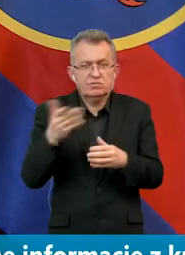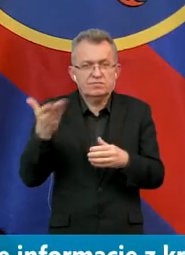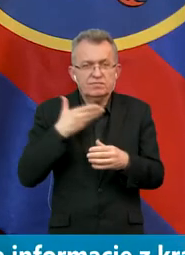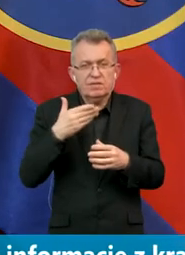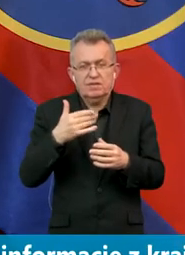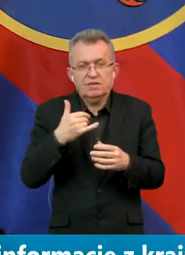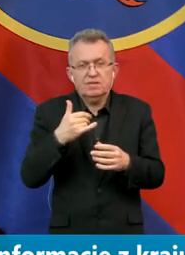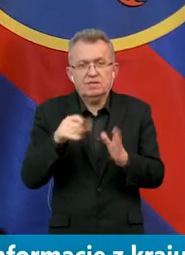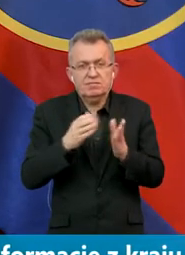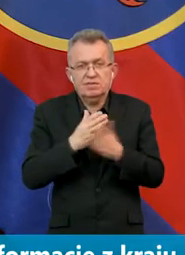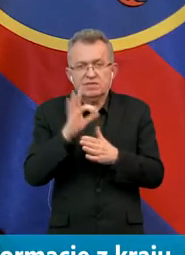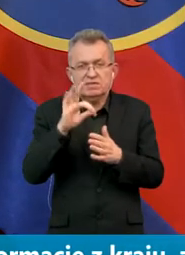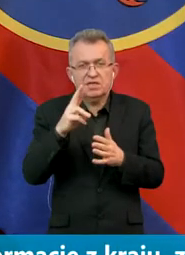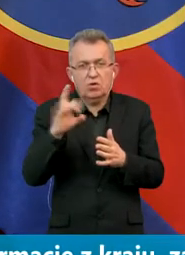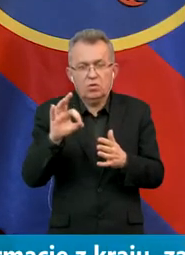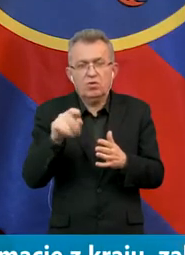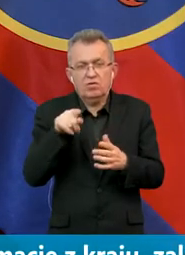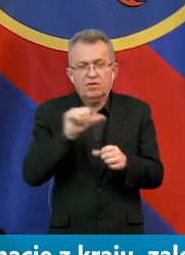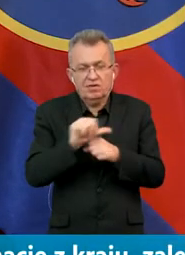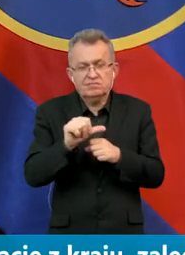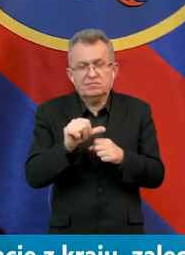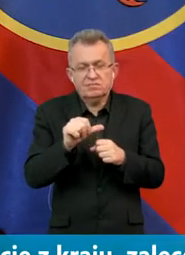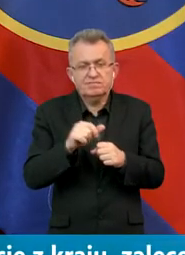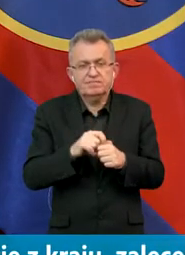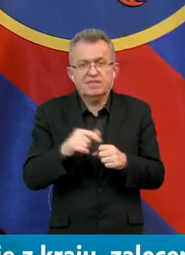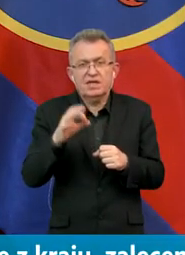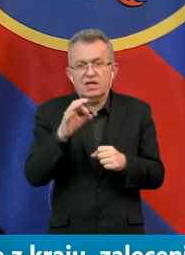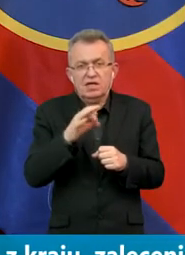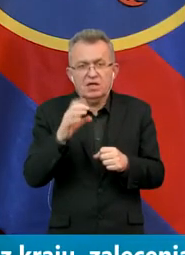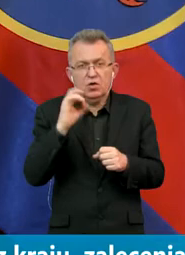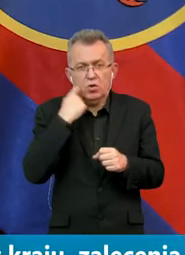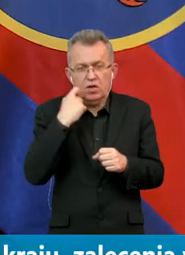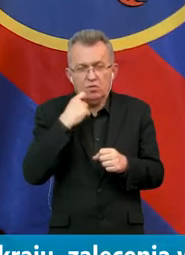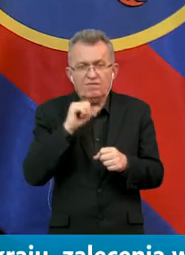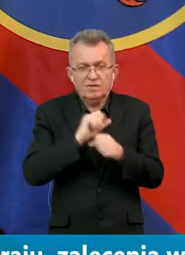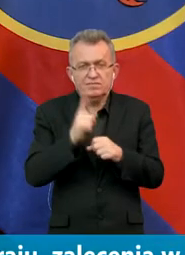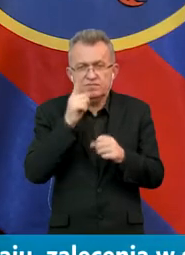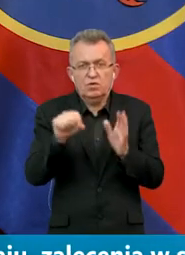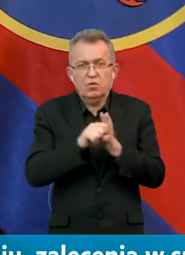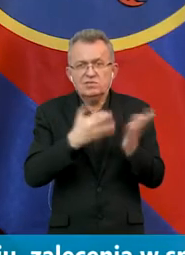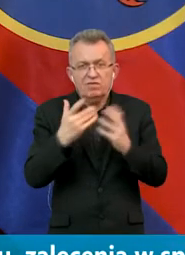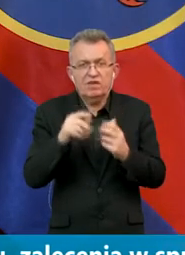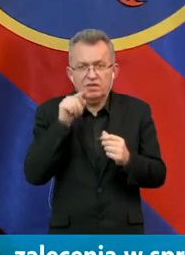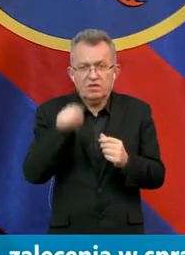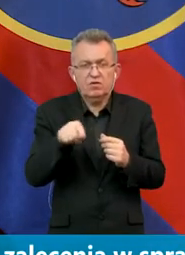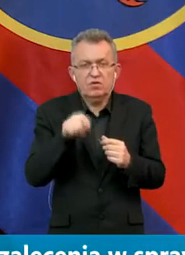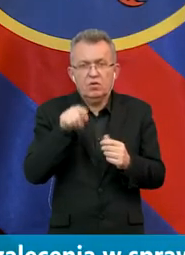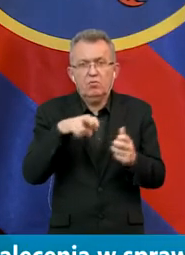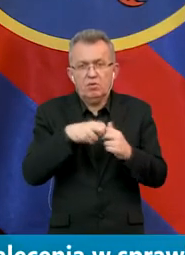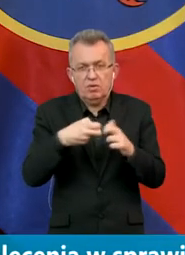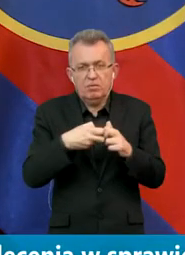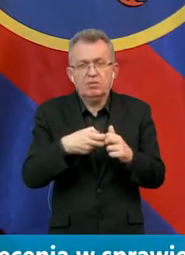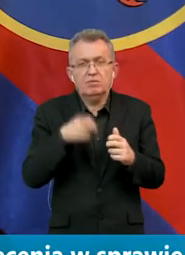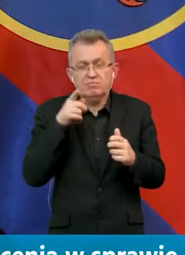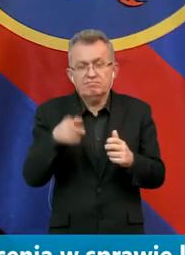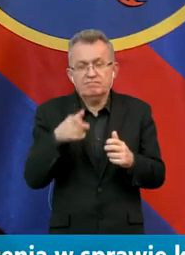naszym regionie właśnie przez SKO. I tak też jest w tej sprawie. Gmina Goleniów, z tego co wiem, została wyznaczona do załatwienia tego problemu. No i